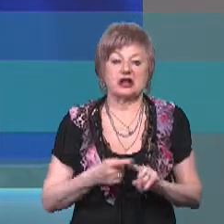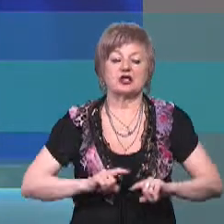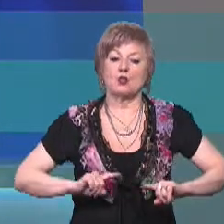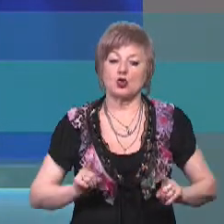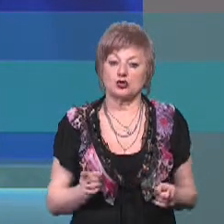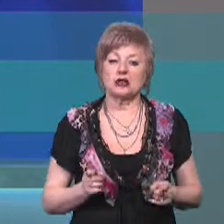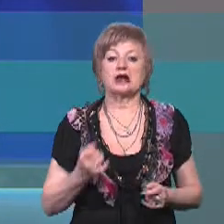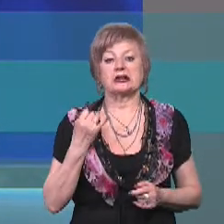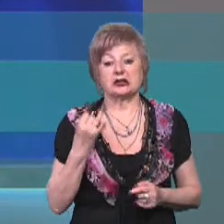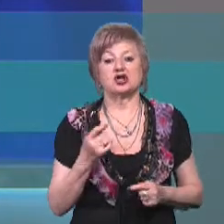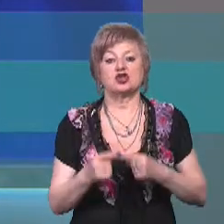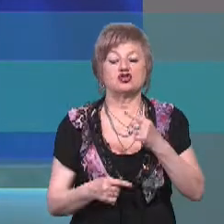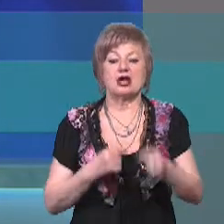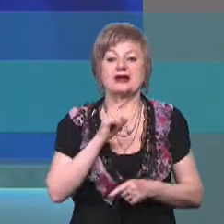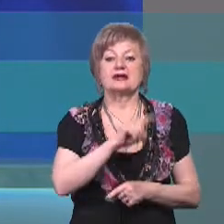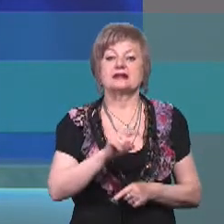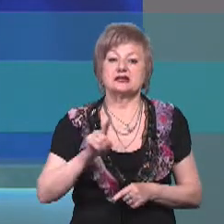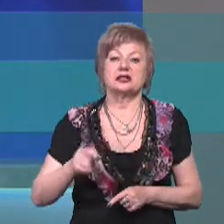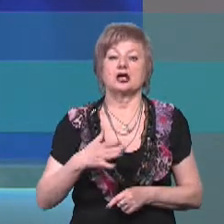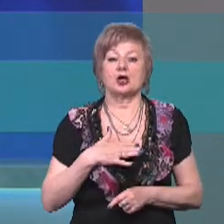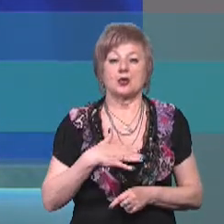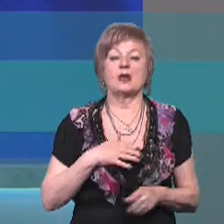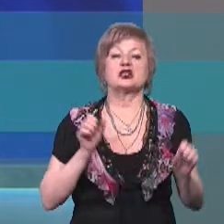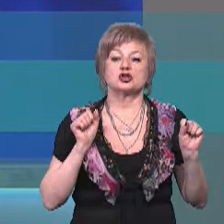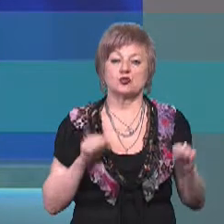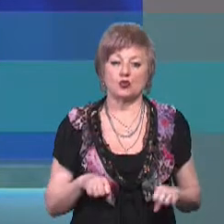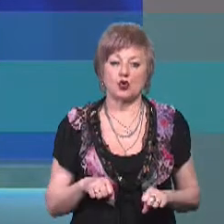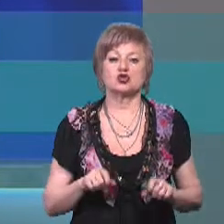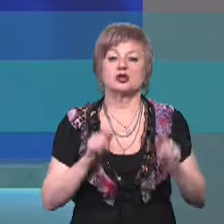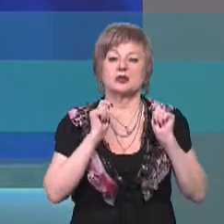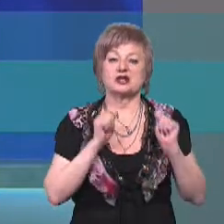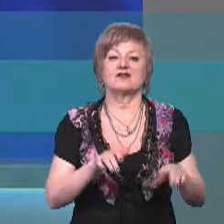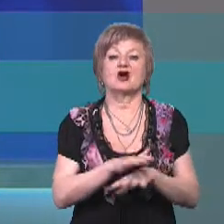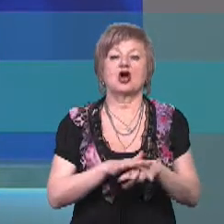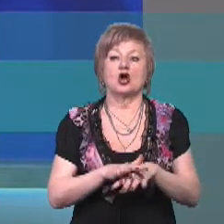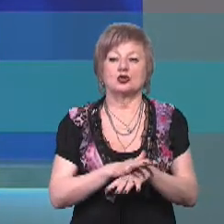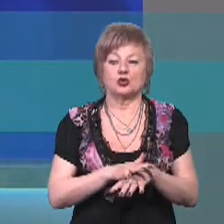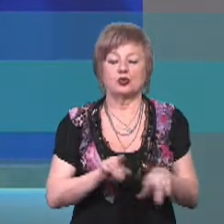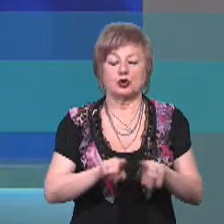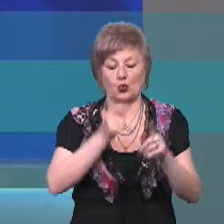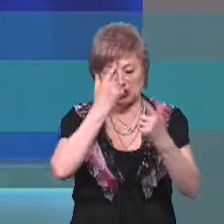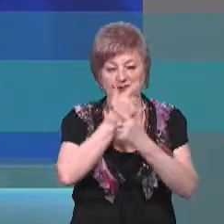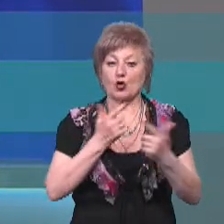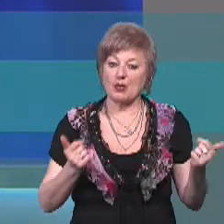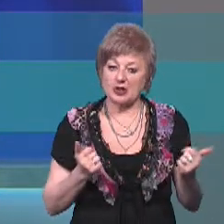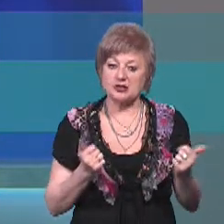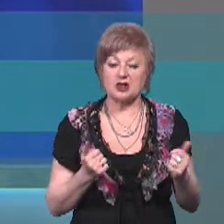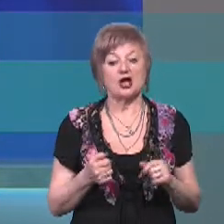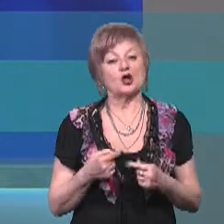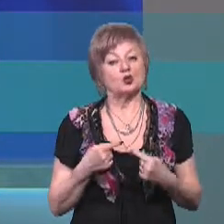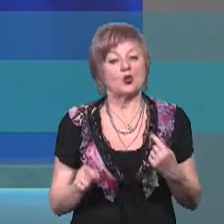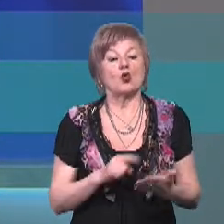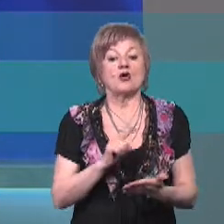І саме через них ми зможемо надавати громаді таку інформацію. Інше